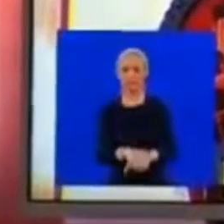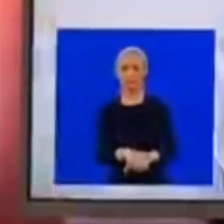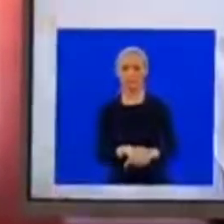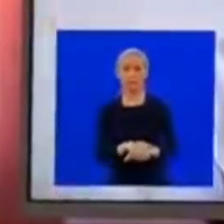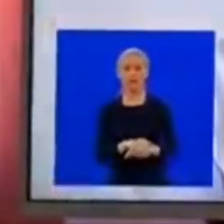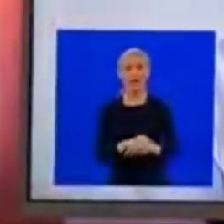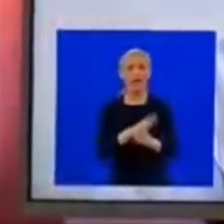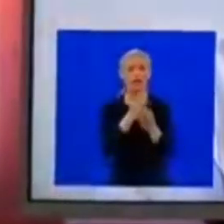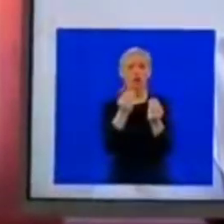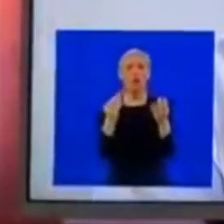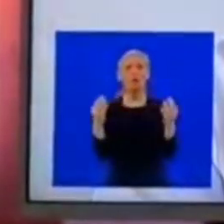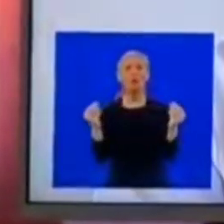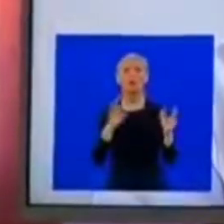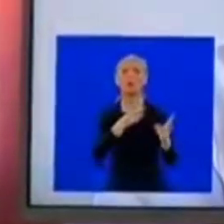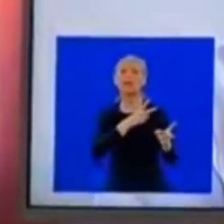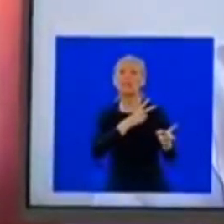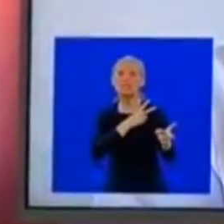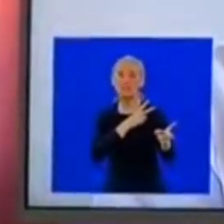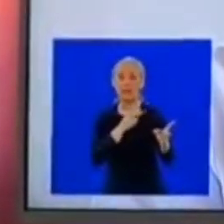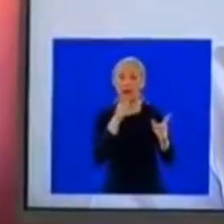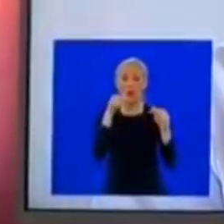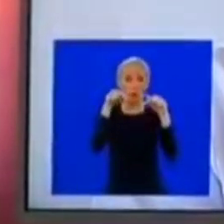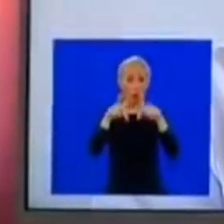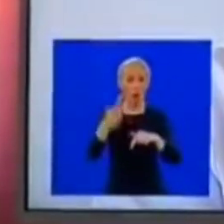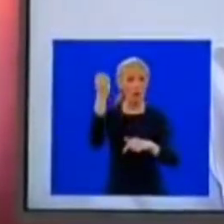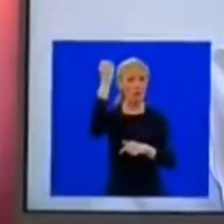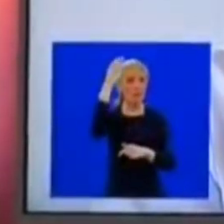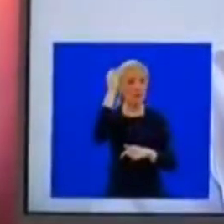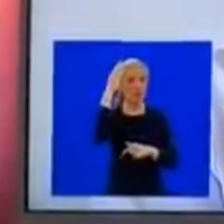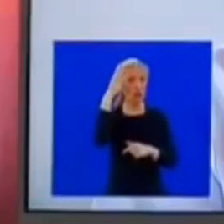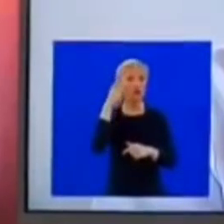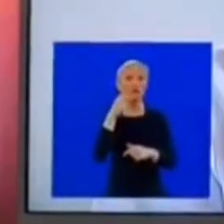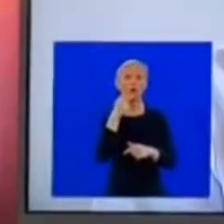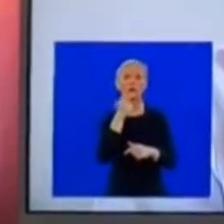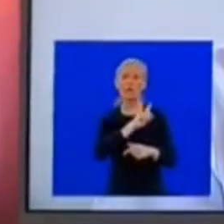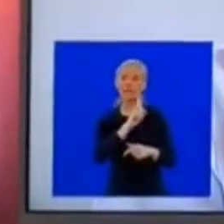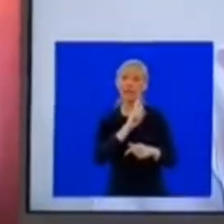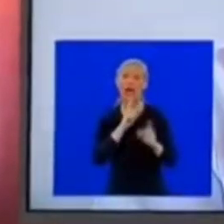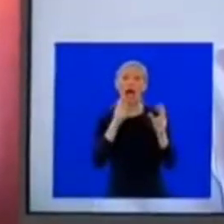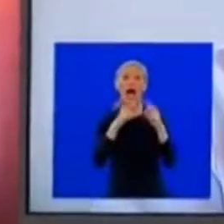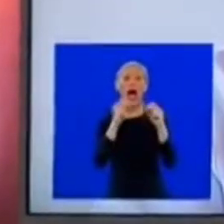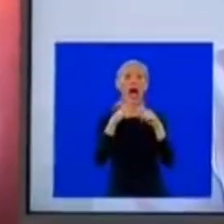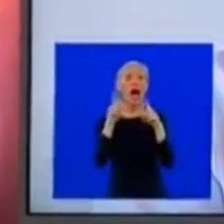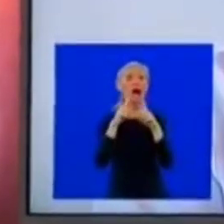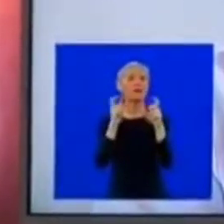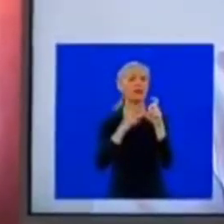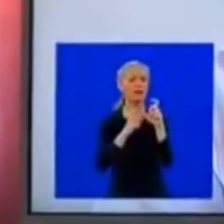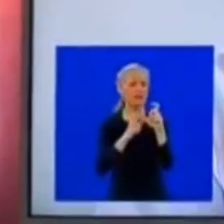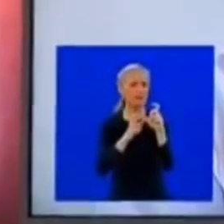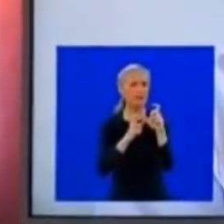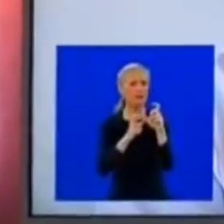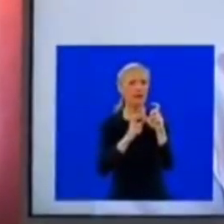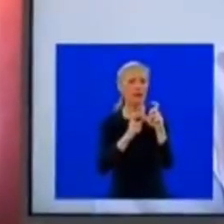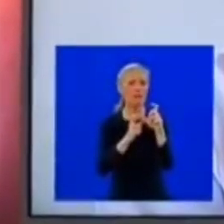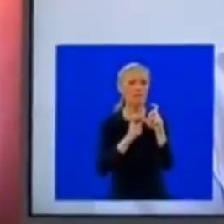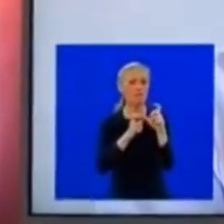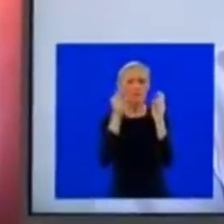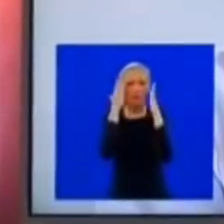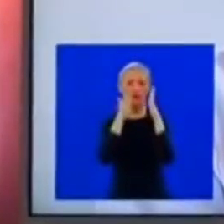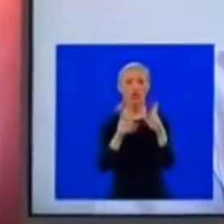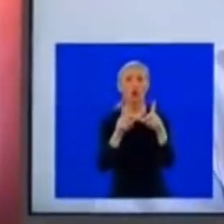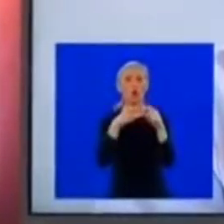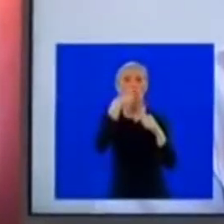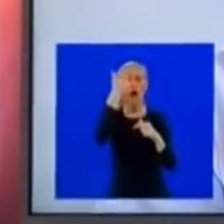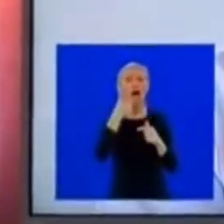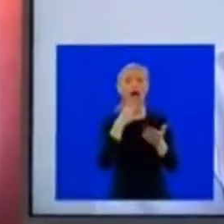I toliko je istine u ovom filozofu koji je ateist, ali čitajući ga toliko istine pronađete kada